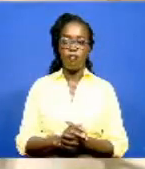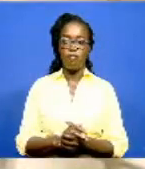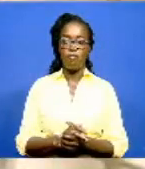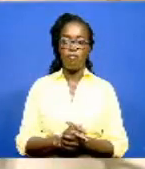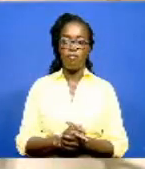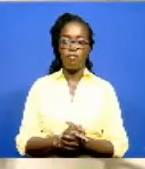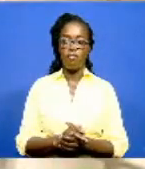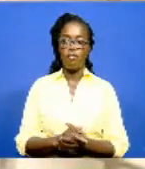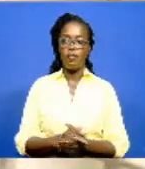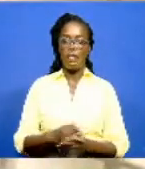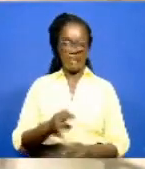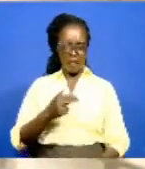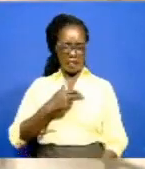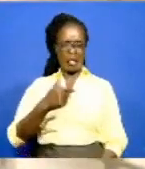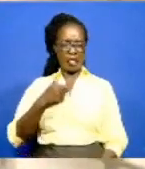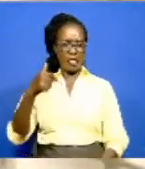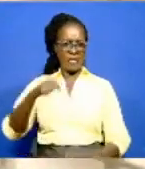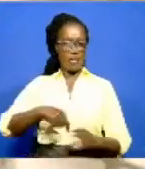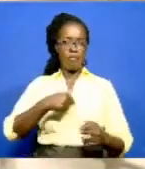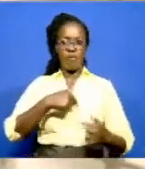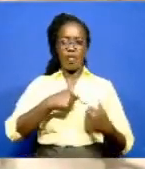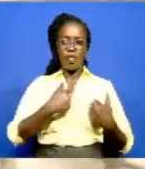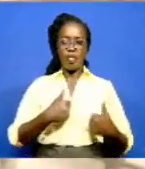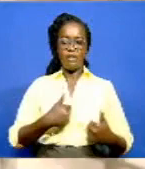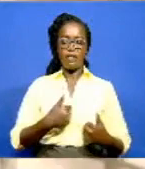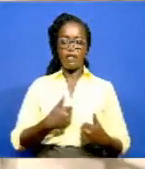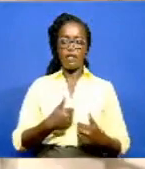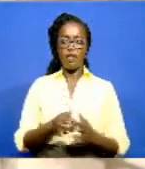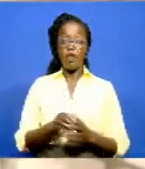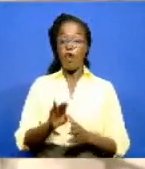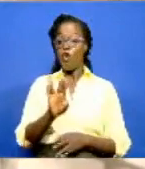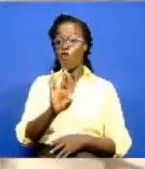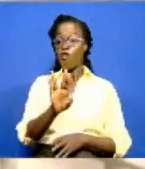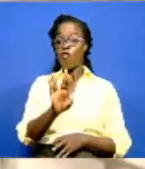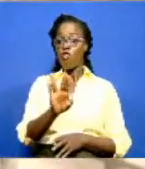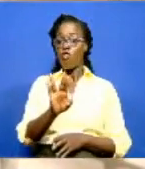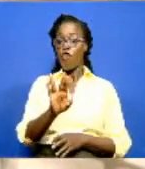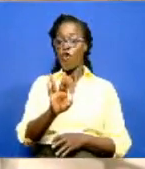Hili menigusa kutoka moyoni. Nitatoa tausi wane,